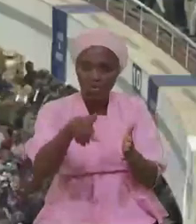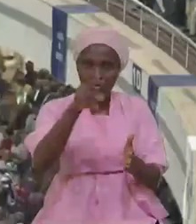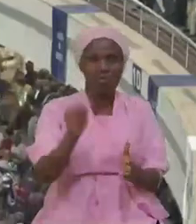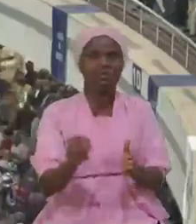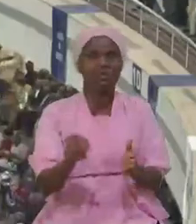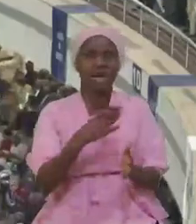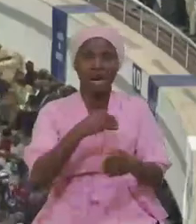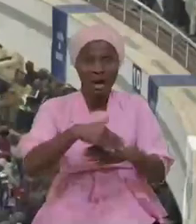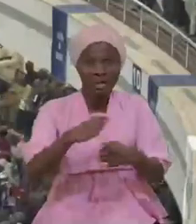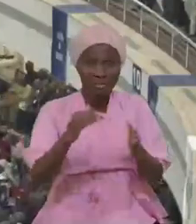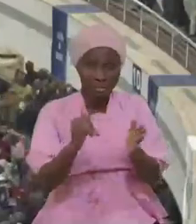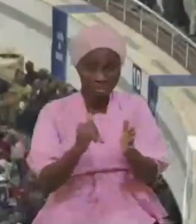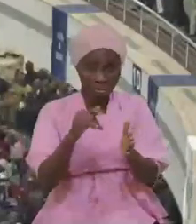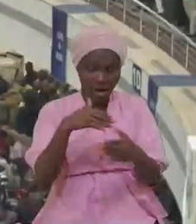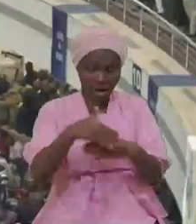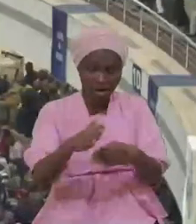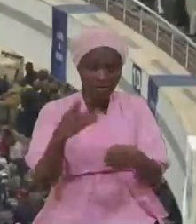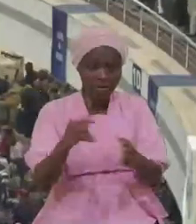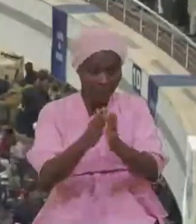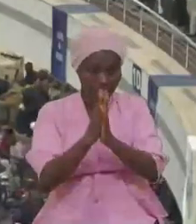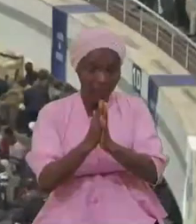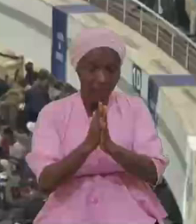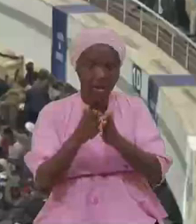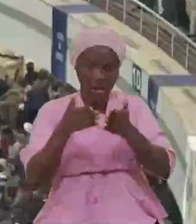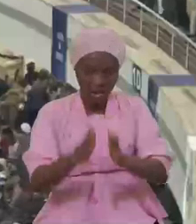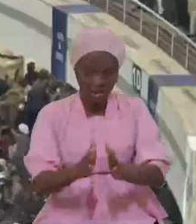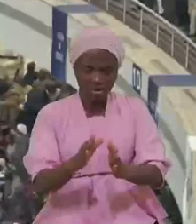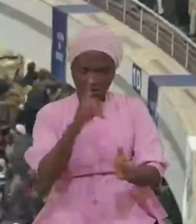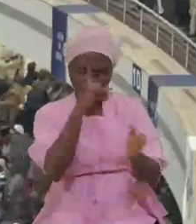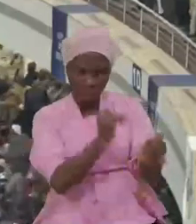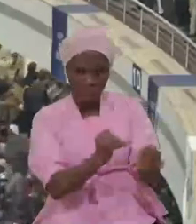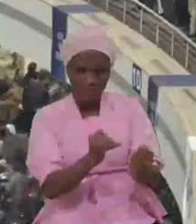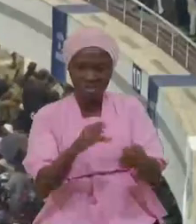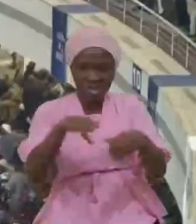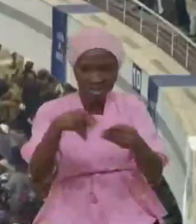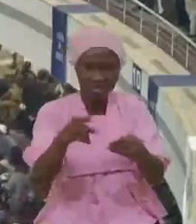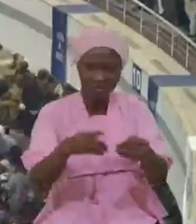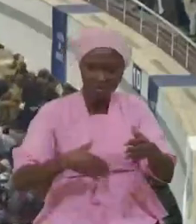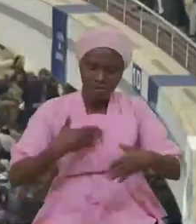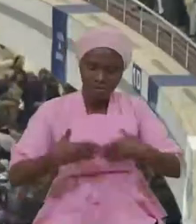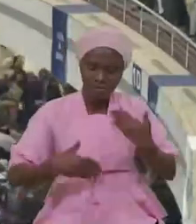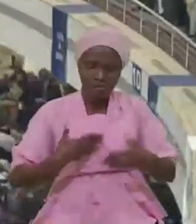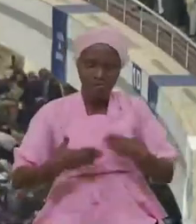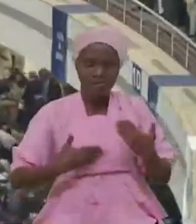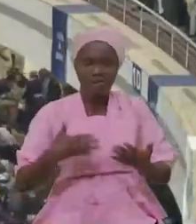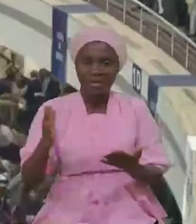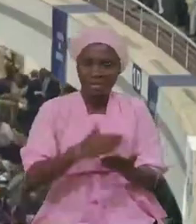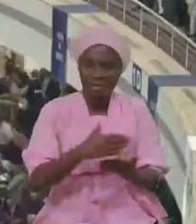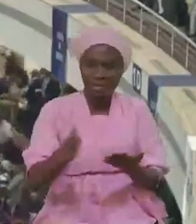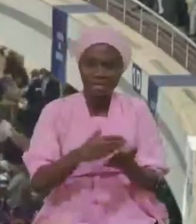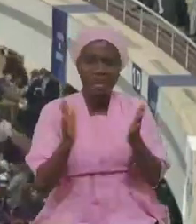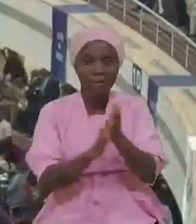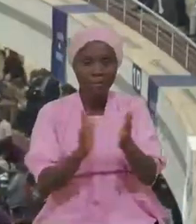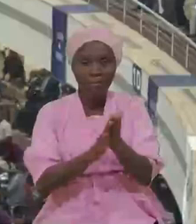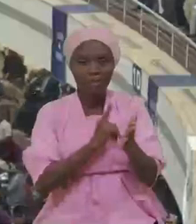foi se réjouisse, que la foi continue de chanter, que la foi continue de louer le Seigneur. Ouvrez la bouche et parlez au